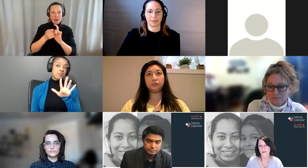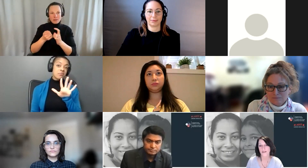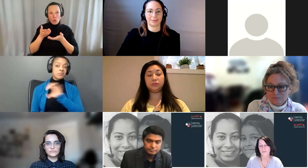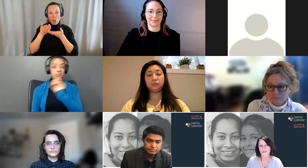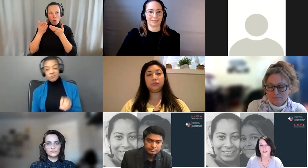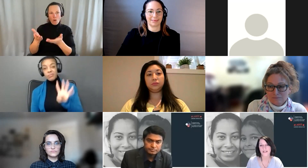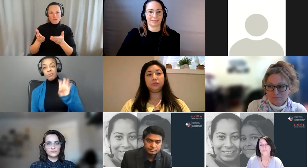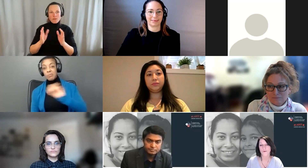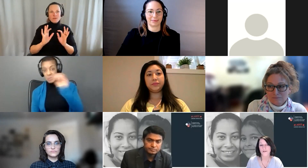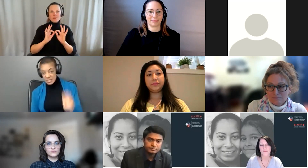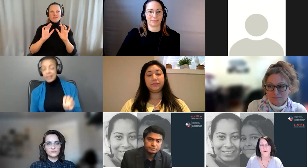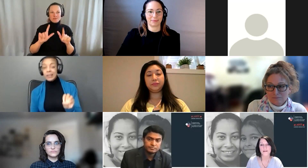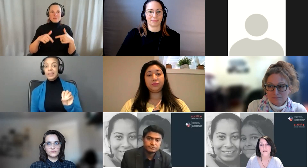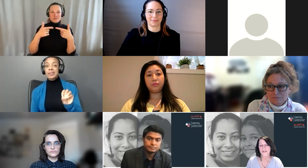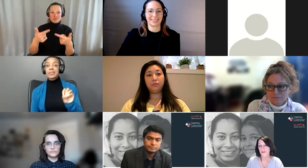Donc